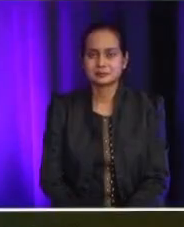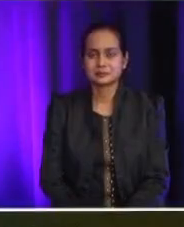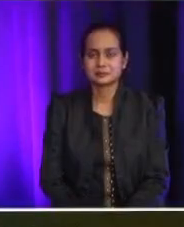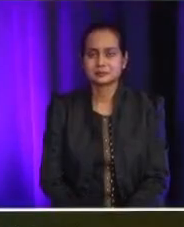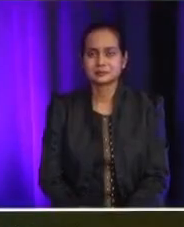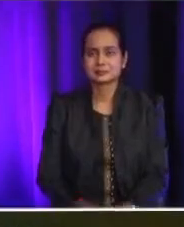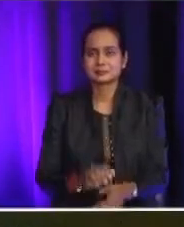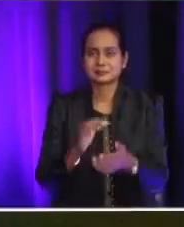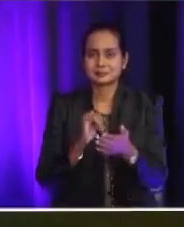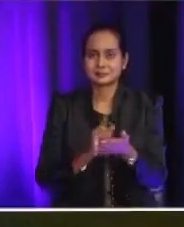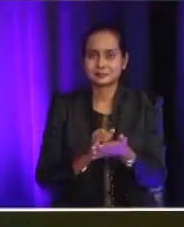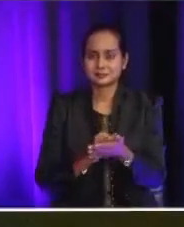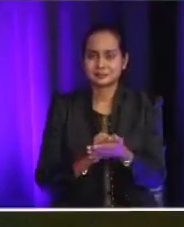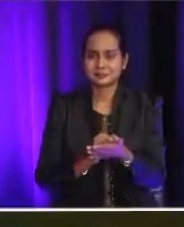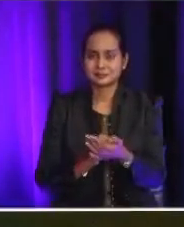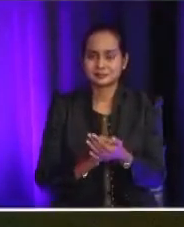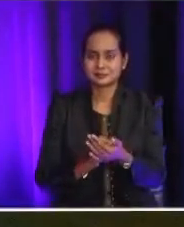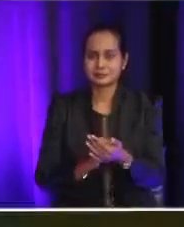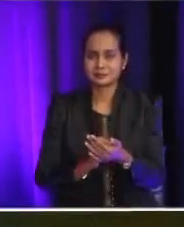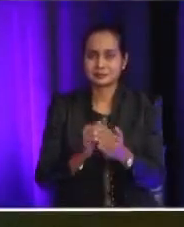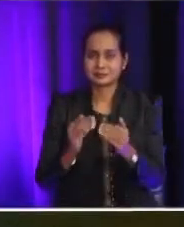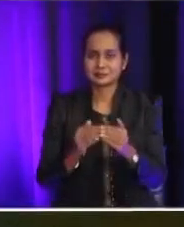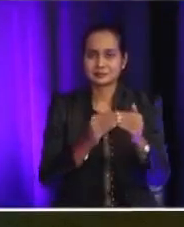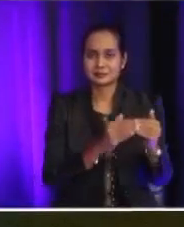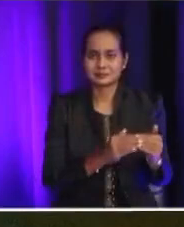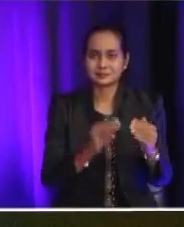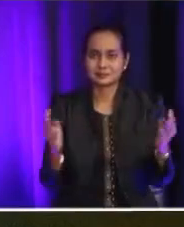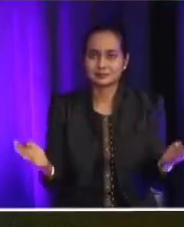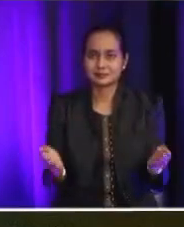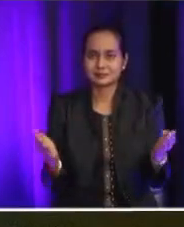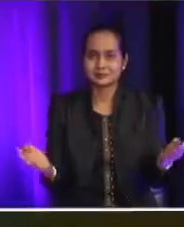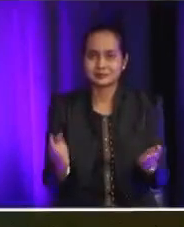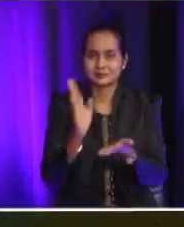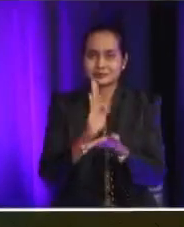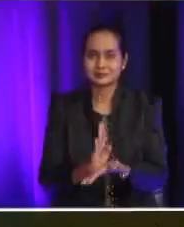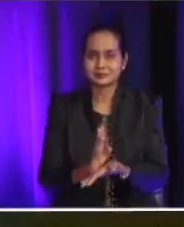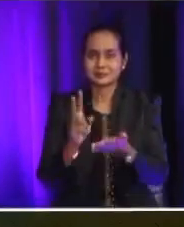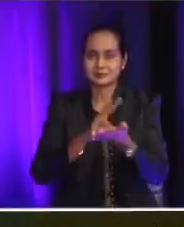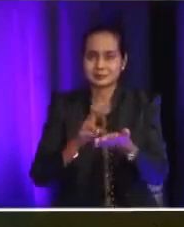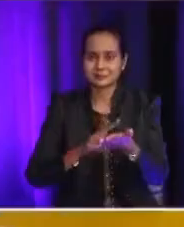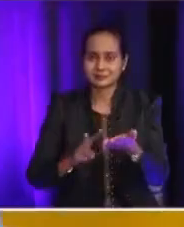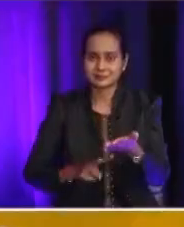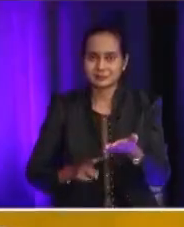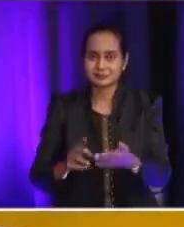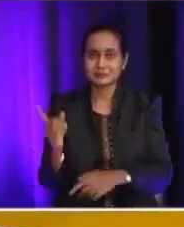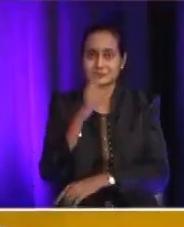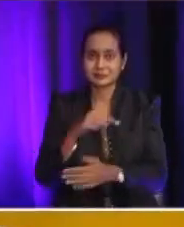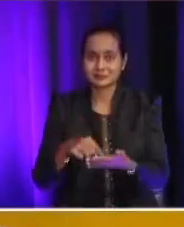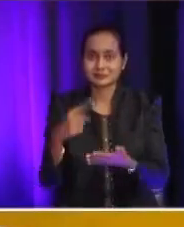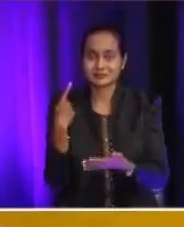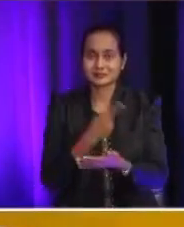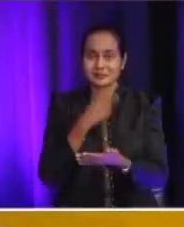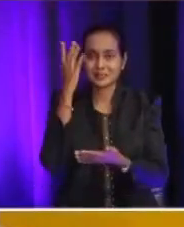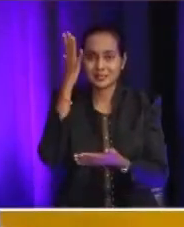itu dia cikgu. Yang seterusnya, memupuk budaya membaca. Ya, hari ini kita akan belajar apakah